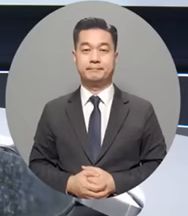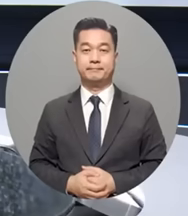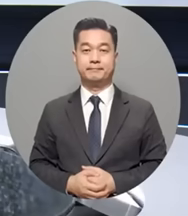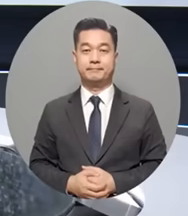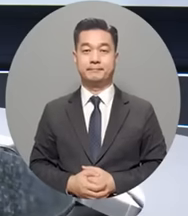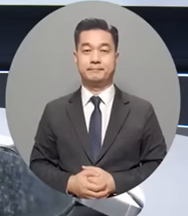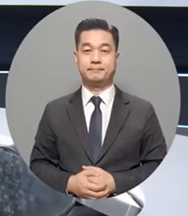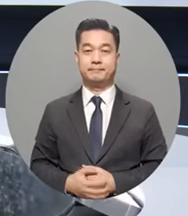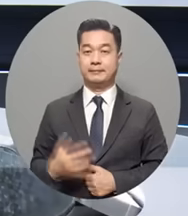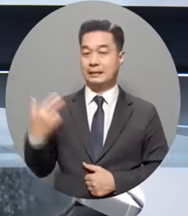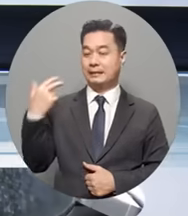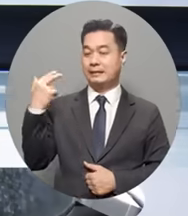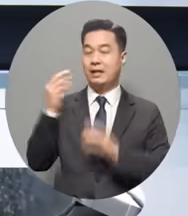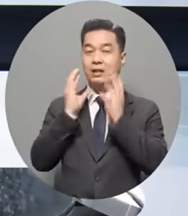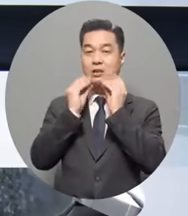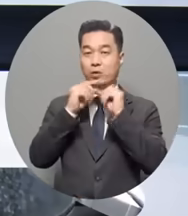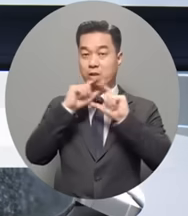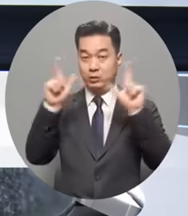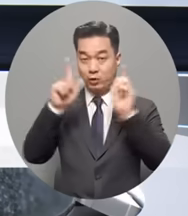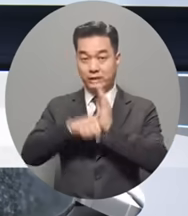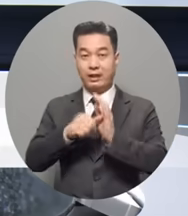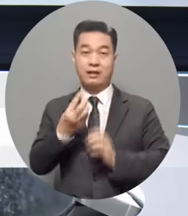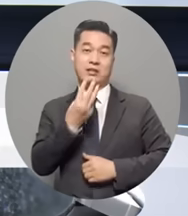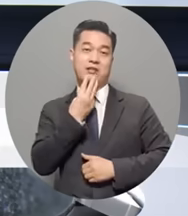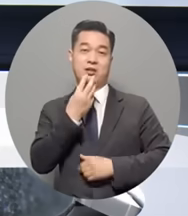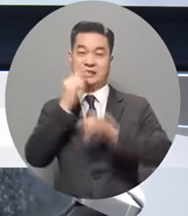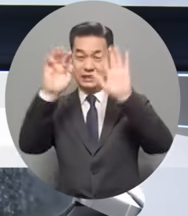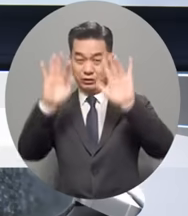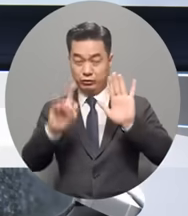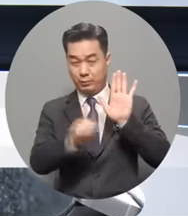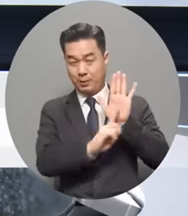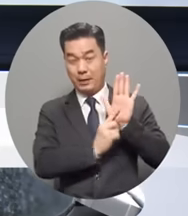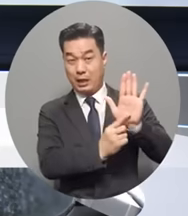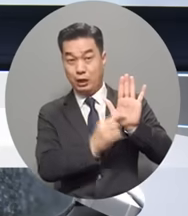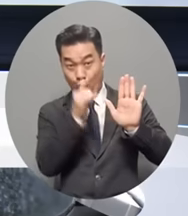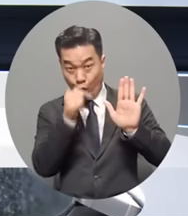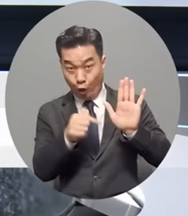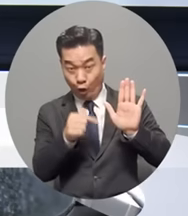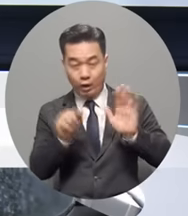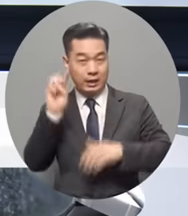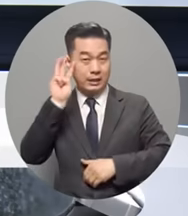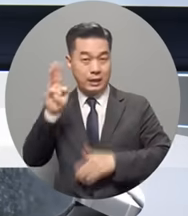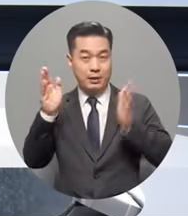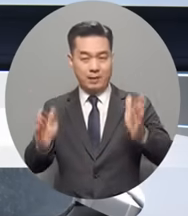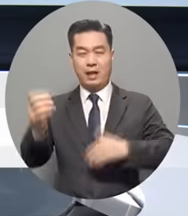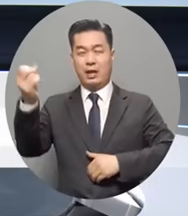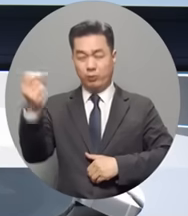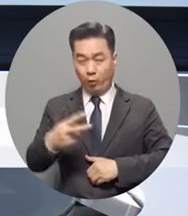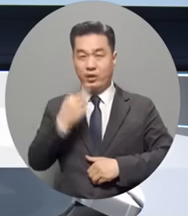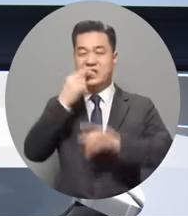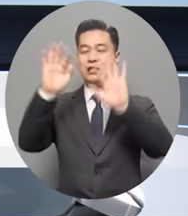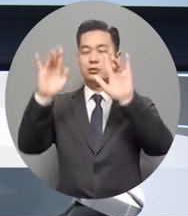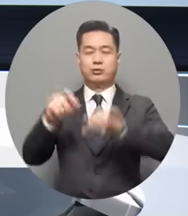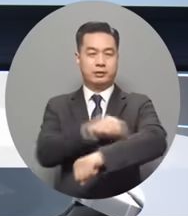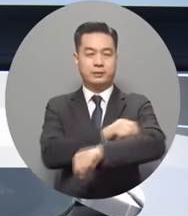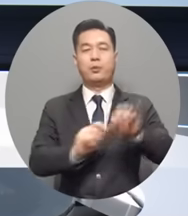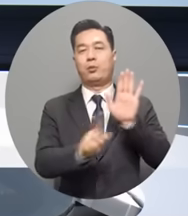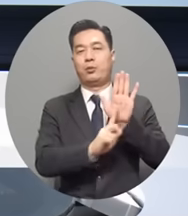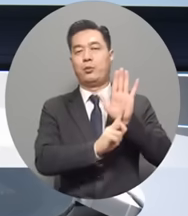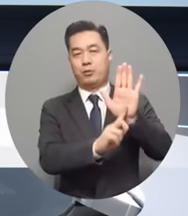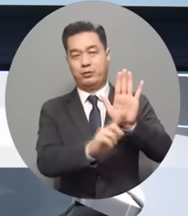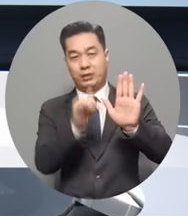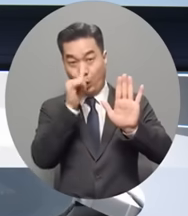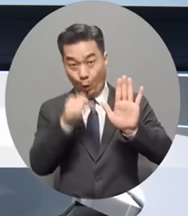지난 주말에도 서울에 대설특보가 발령이 됐었는데 앞서 전해드린 것처럼 사흘 만에 또다시 대설특보가 내려질 것으로